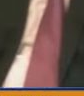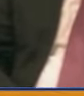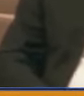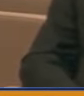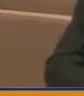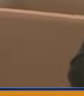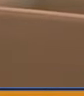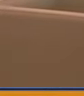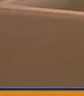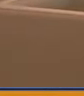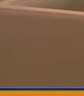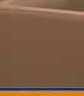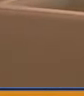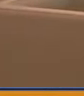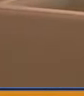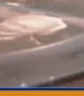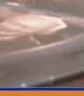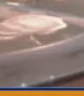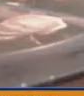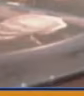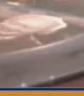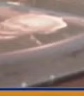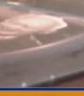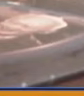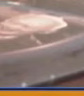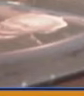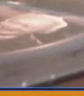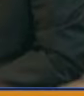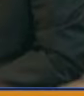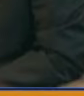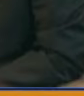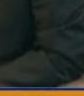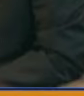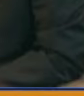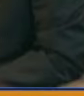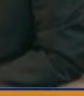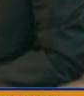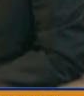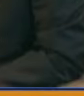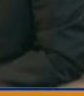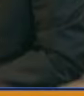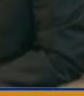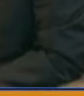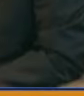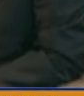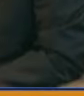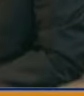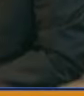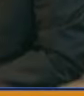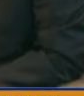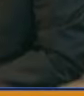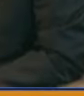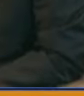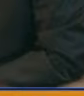В концерте примут участие заслуженный артист Республики Казахстан Сембек Жумагалиев, заслуженные деятели Республики Казахстан